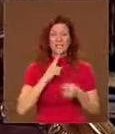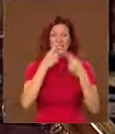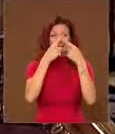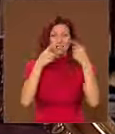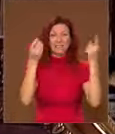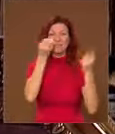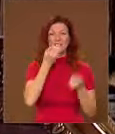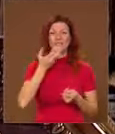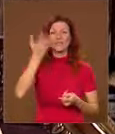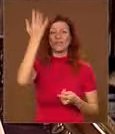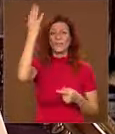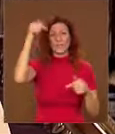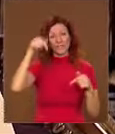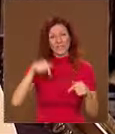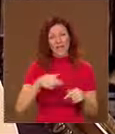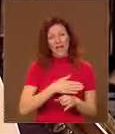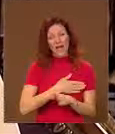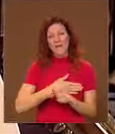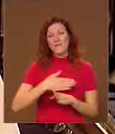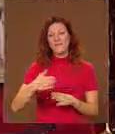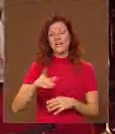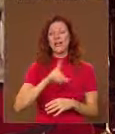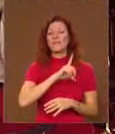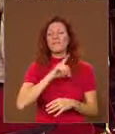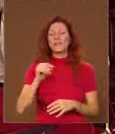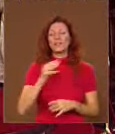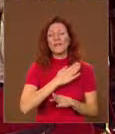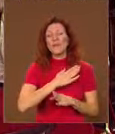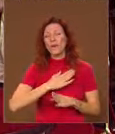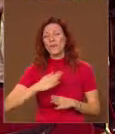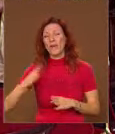винаги и във вечни векове.